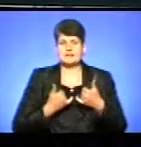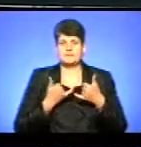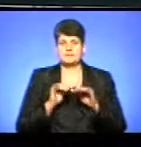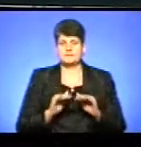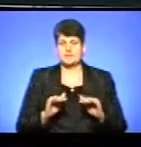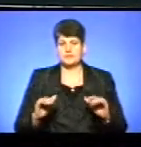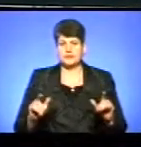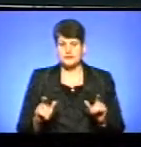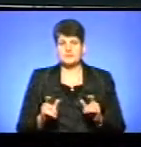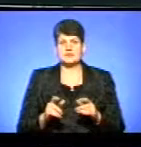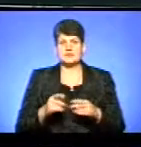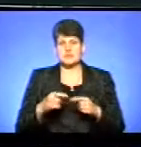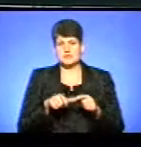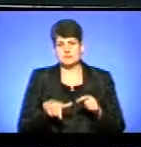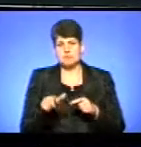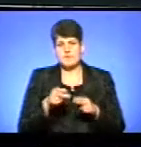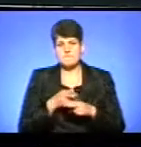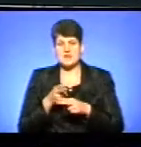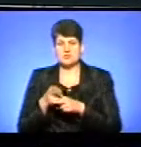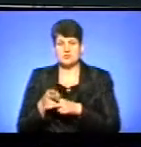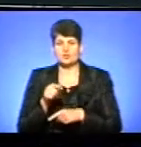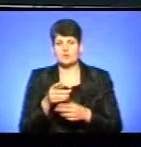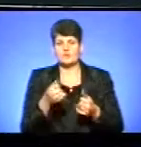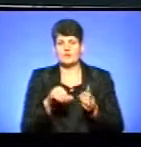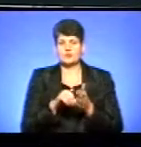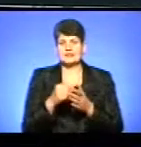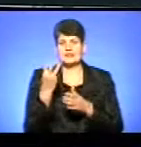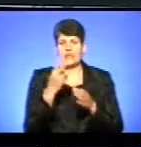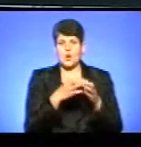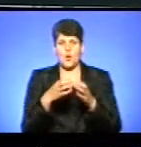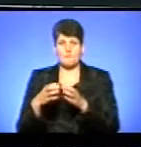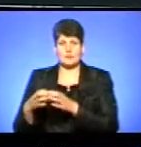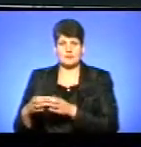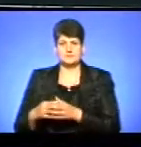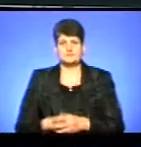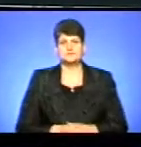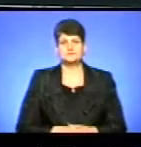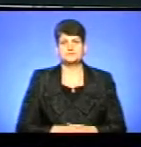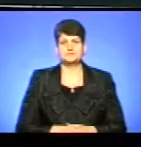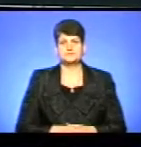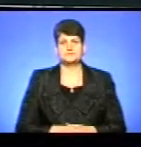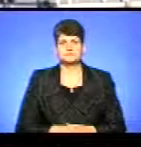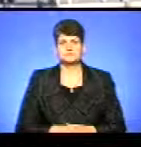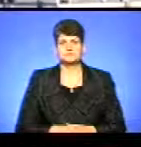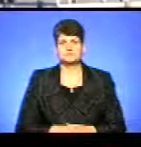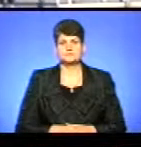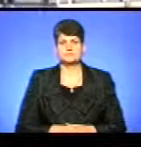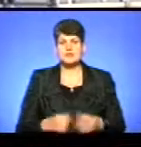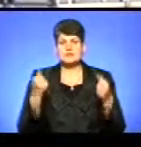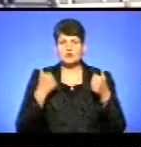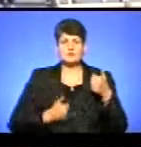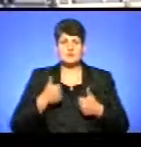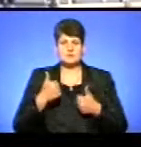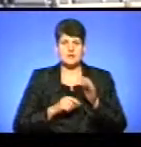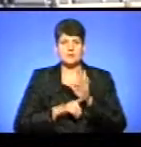школярів «Смуга перешкод». У них взяли участь три команди. Детальніше у сюжеті – Любові Гадомської. Спортивні